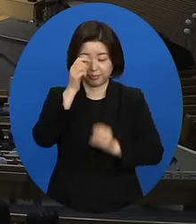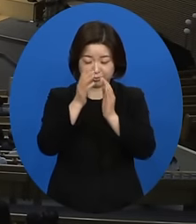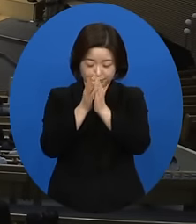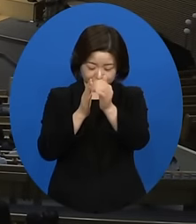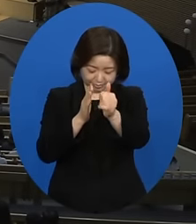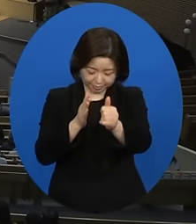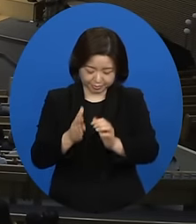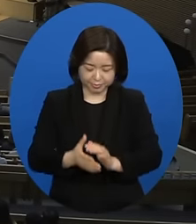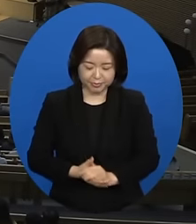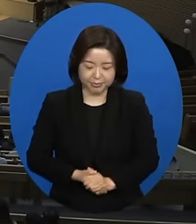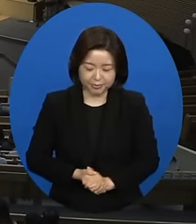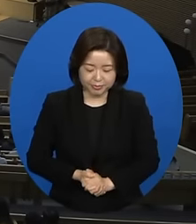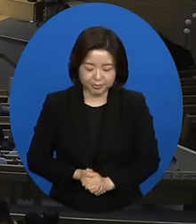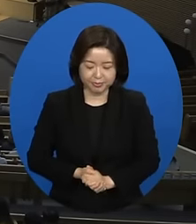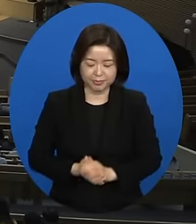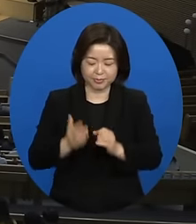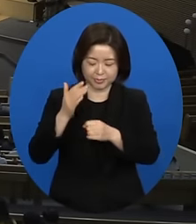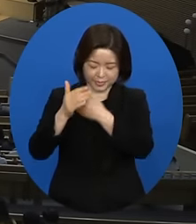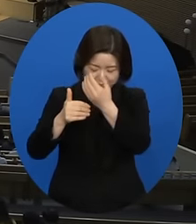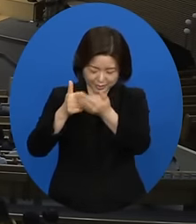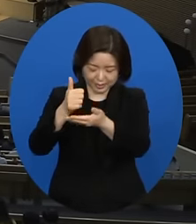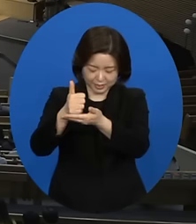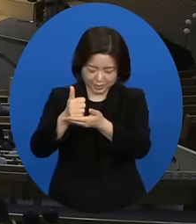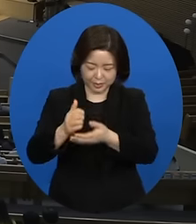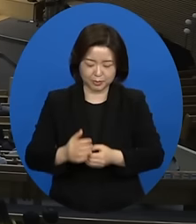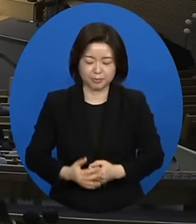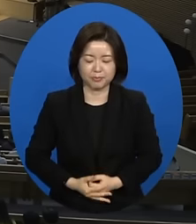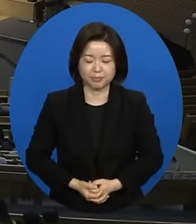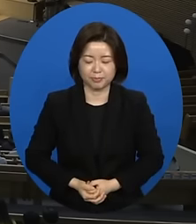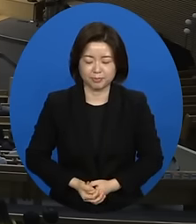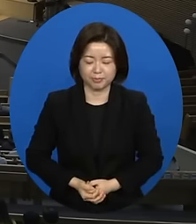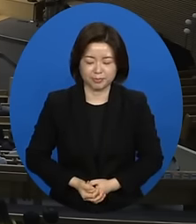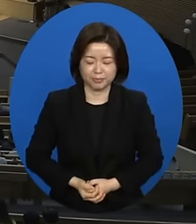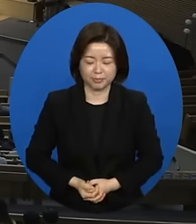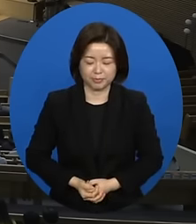기도하겠습니다. 하나님,